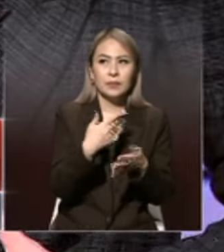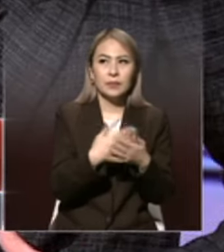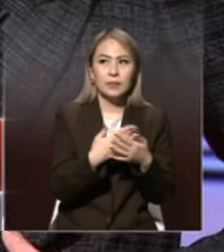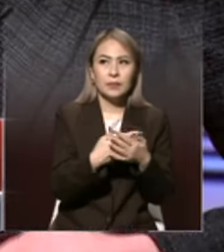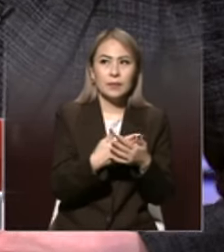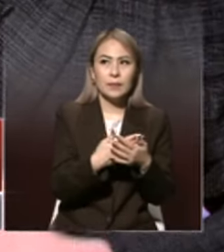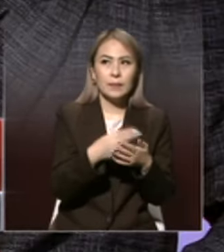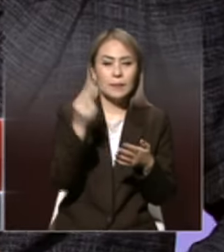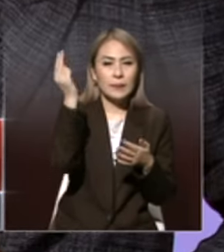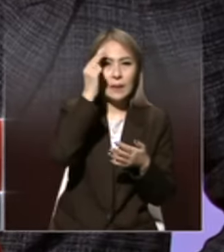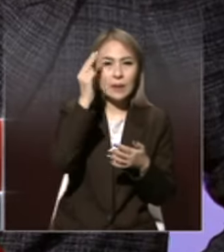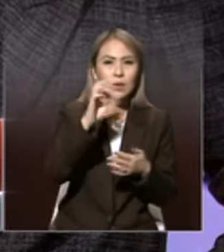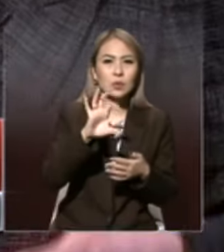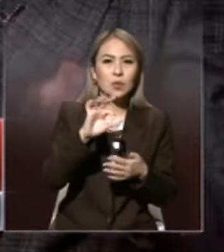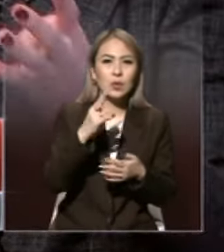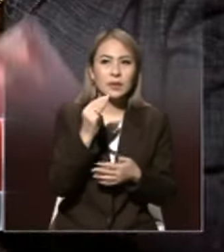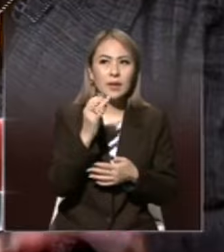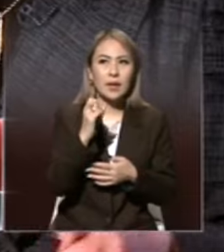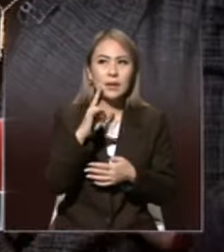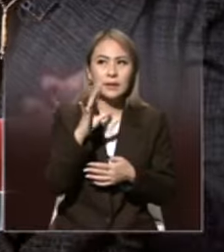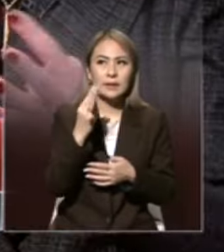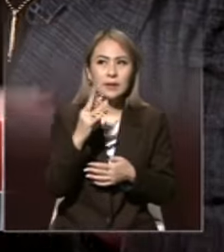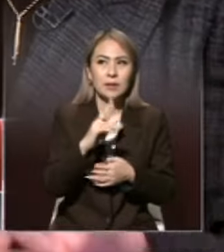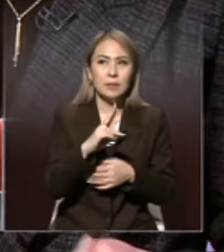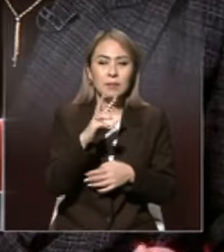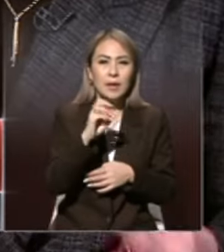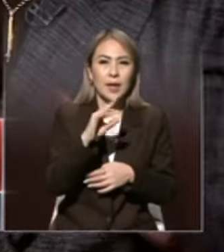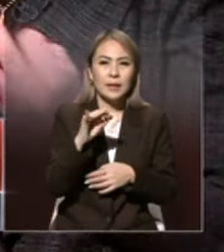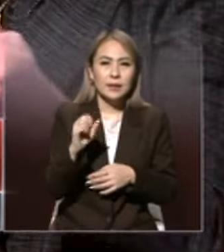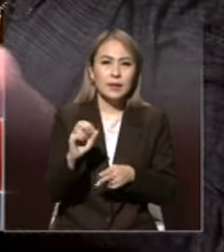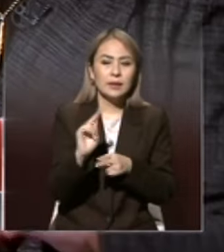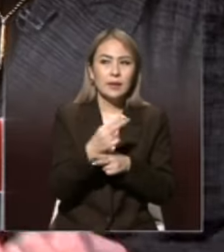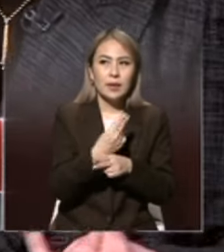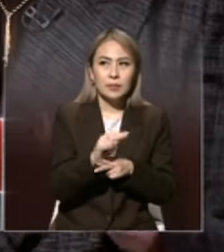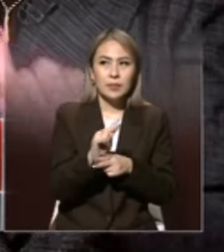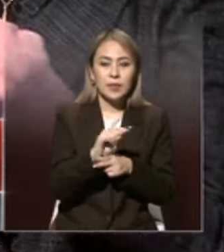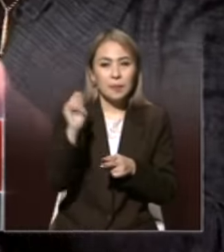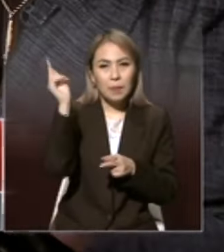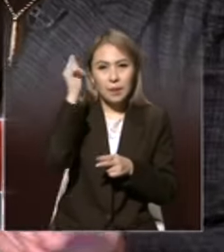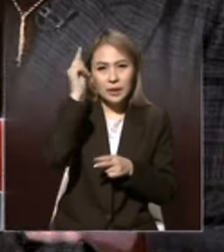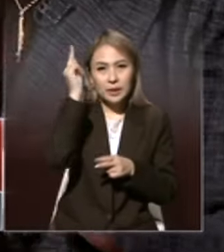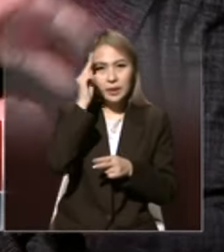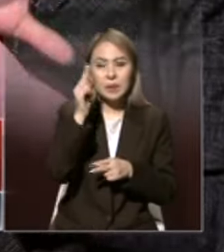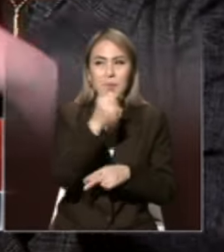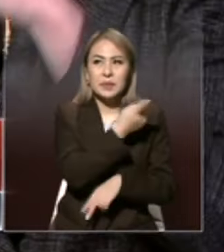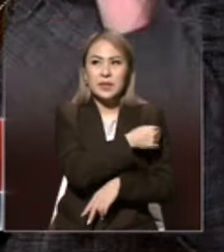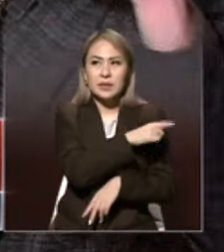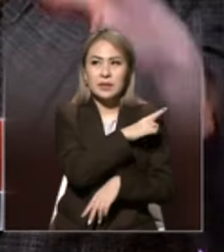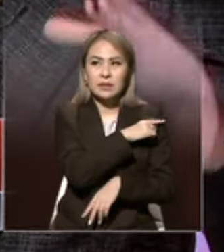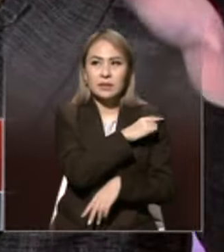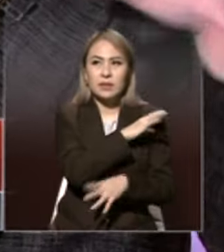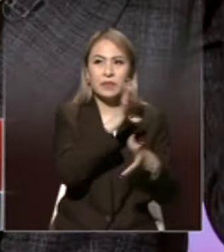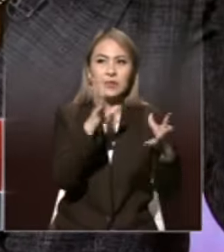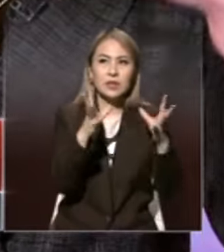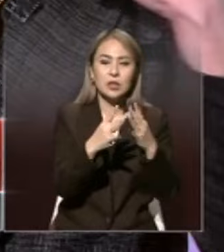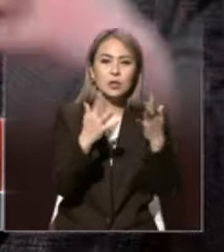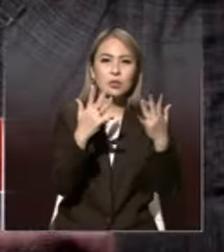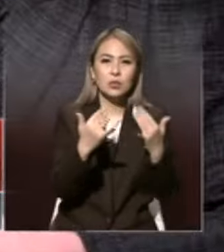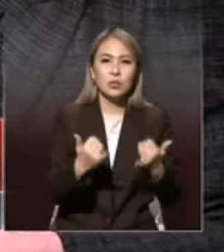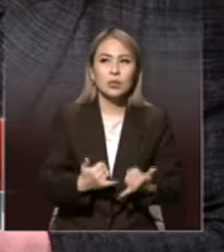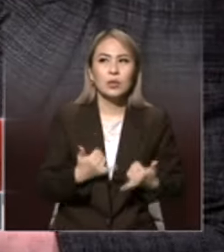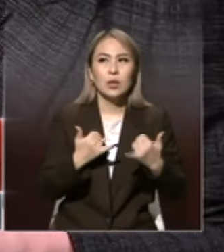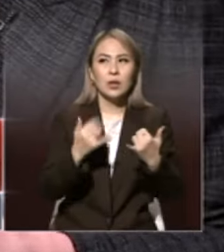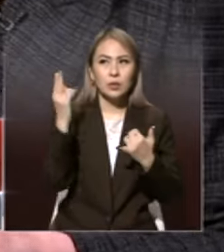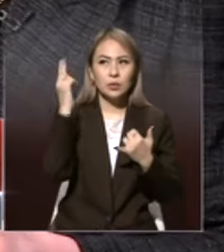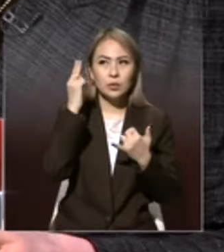адамдар үйренеді, социализация кезінде үйренеді. Медиа, тәрбие беру, білім, медицина, қаншы институт бізге соның барлығын